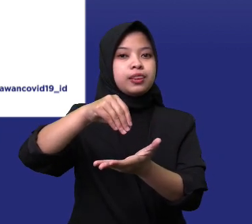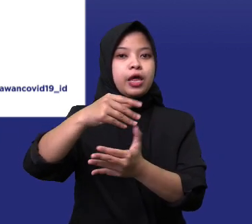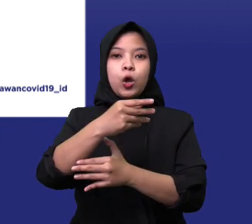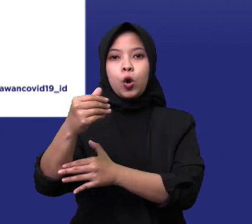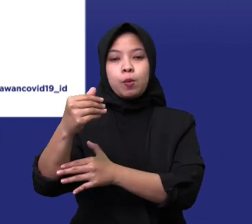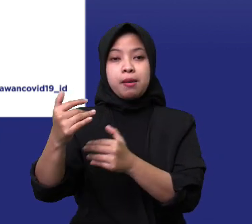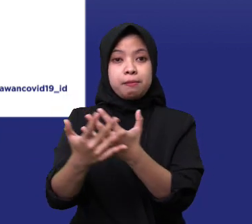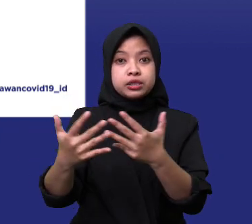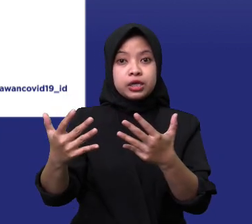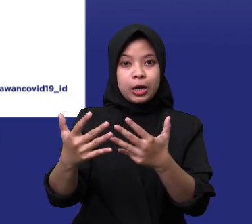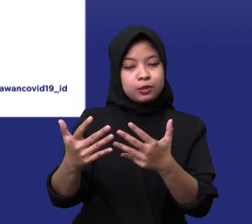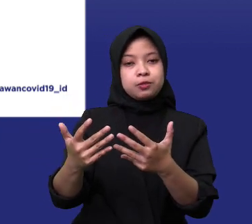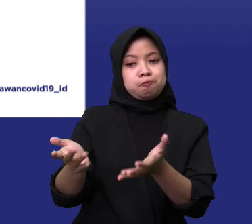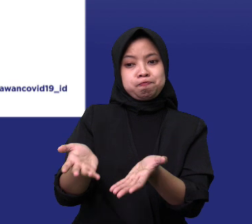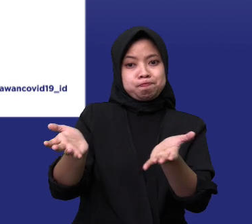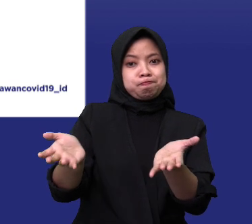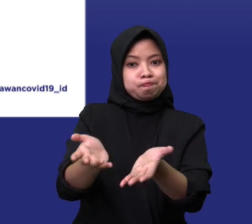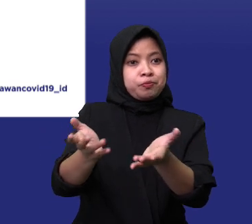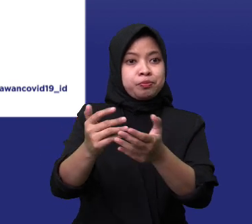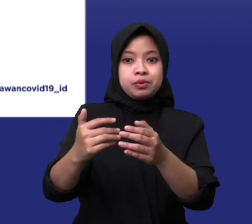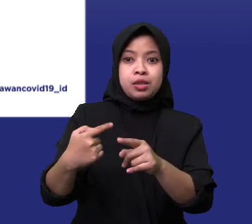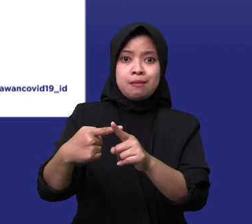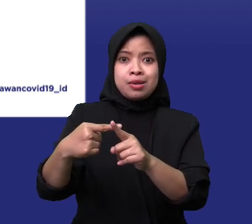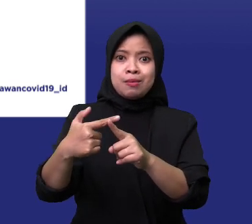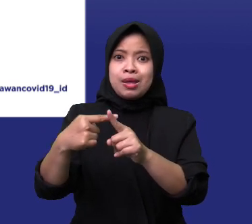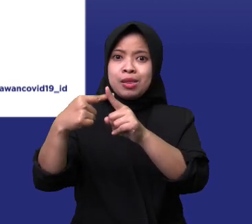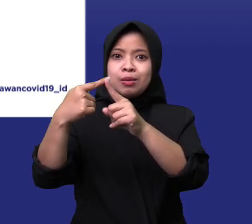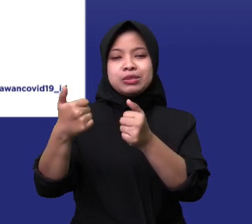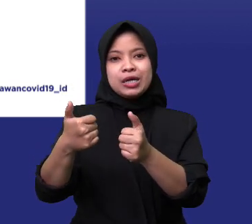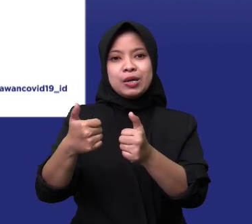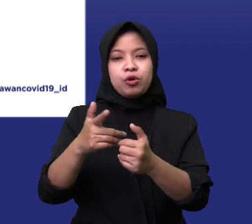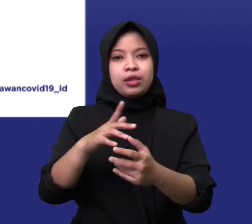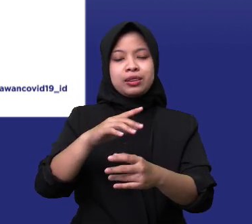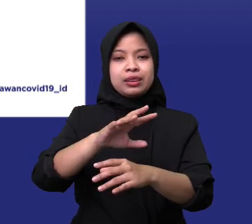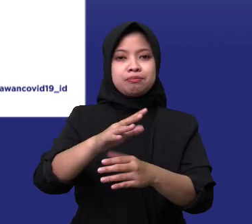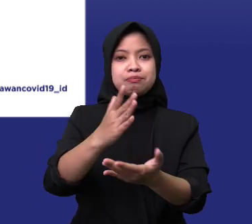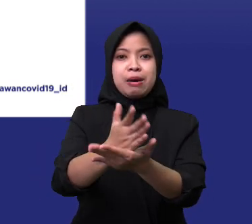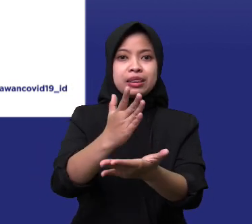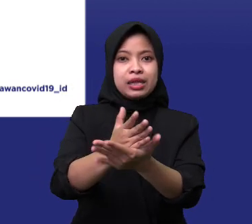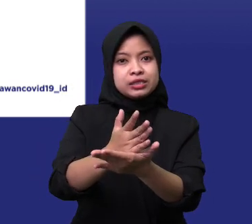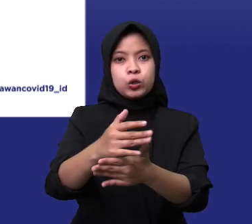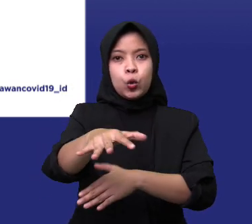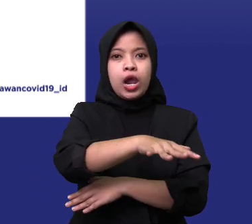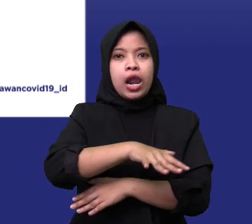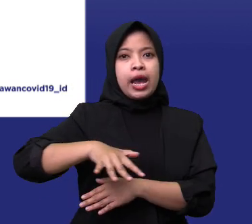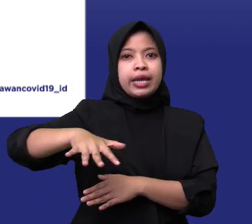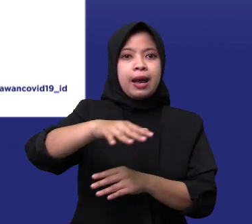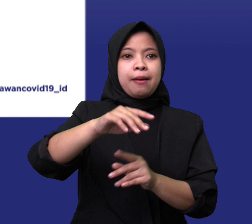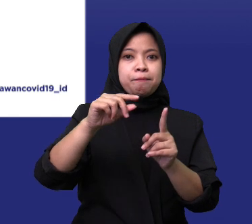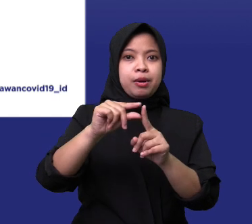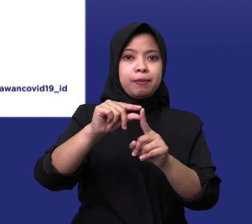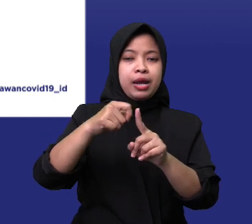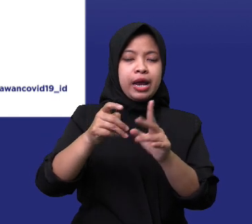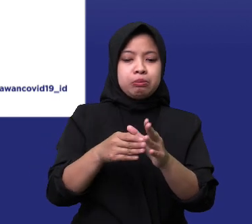di masyarakat bisa terus ditingkatkan dengan area cakupan pembatasan berbasis wilayah yang semakin